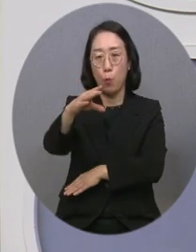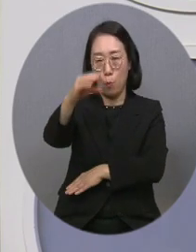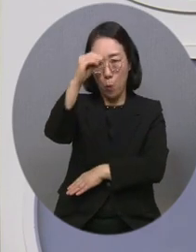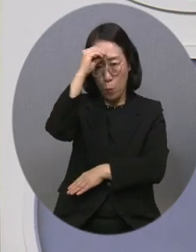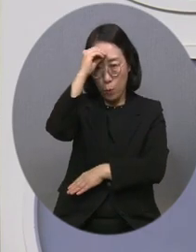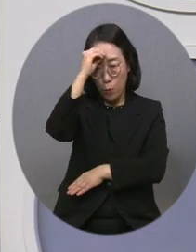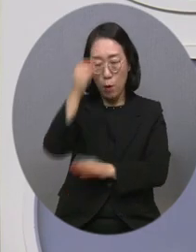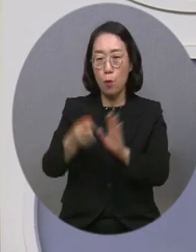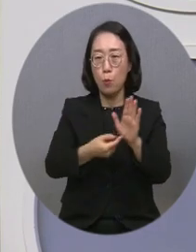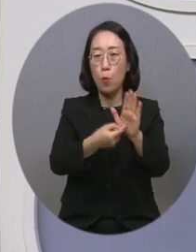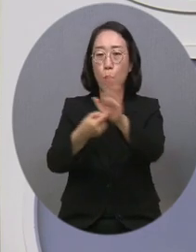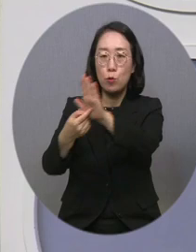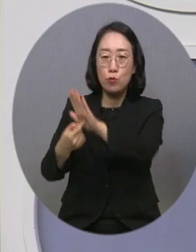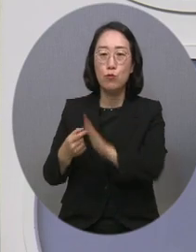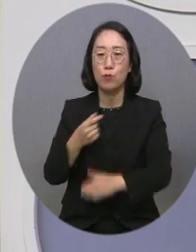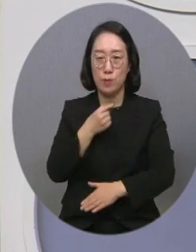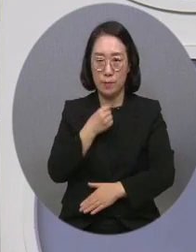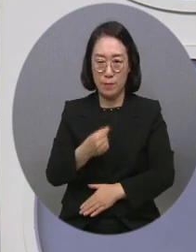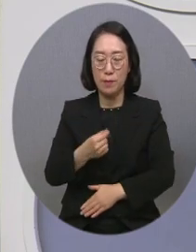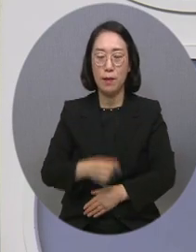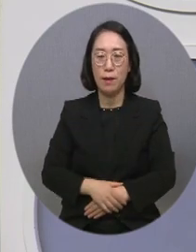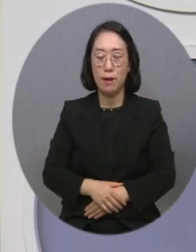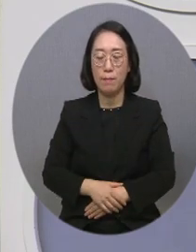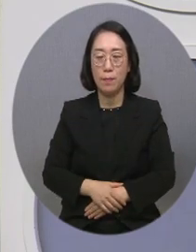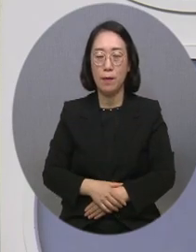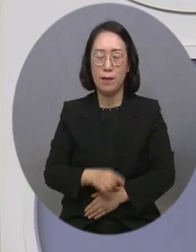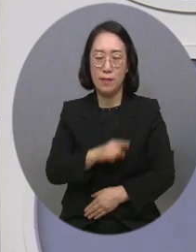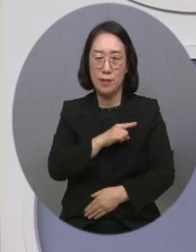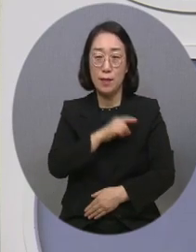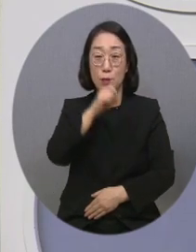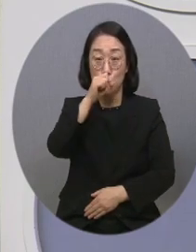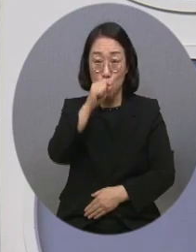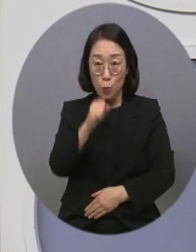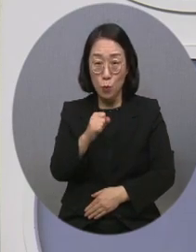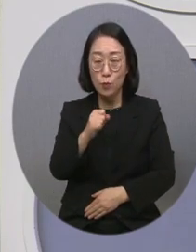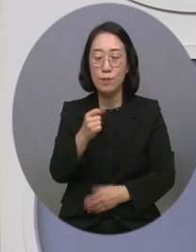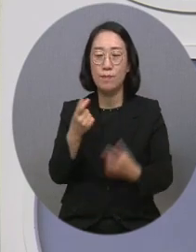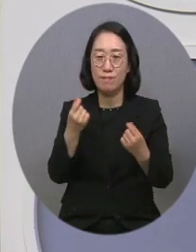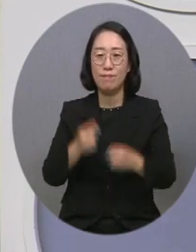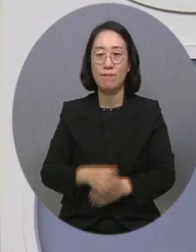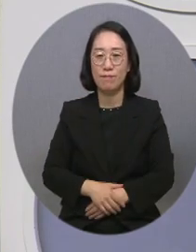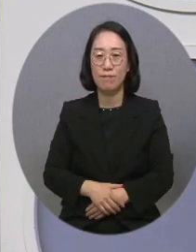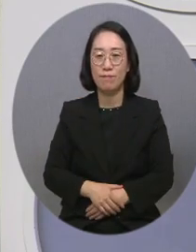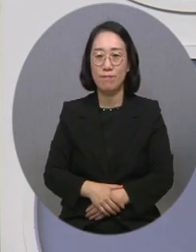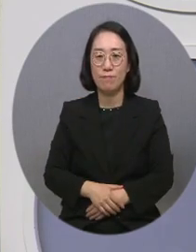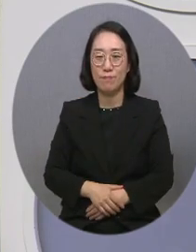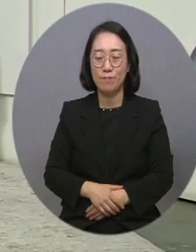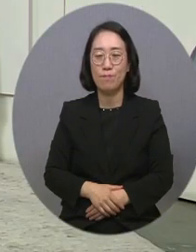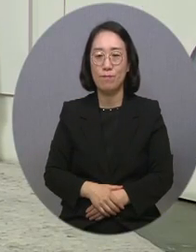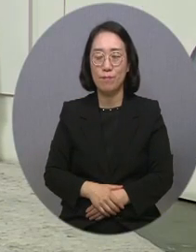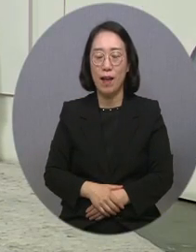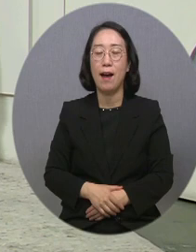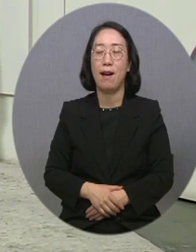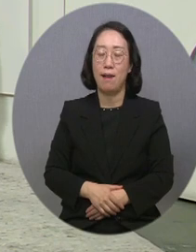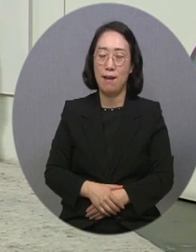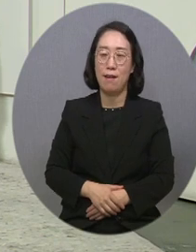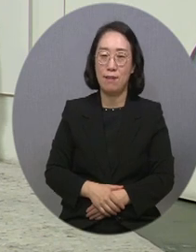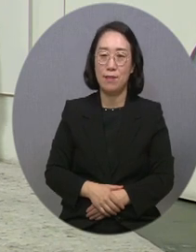거 그게 이제 가장 이상적이라고 봐야 되겠죠. 네.